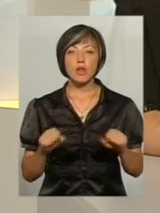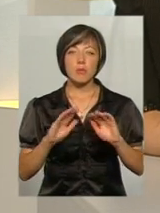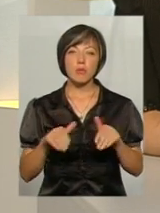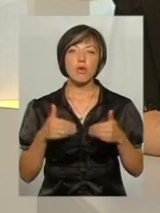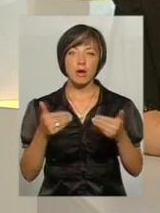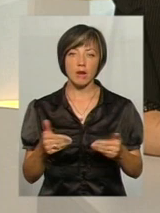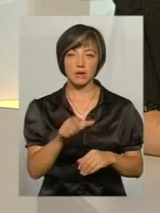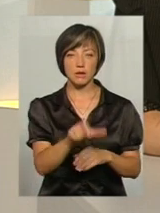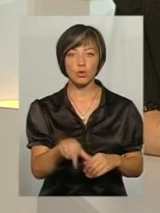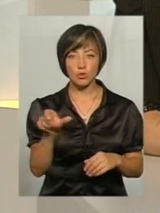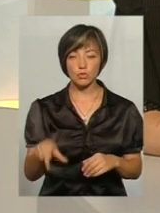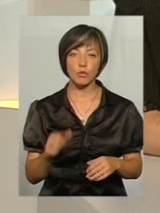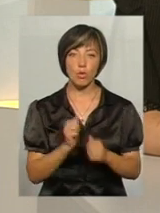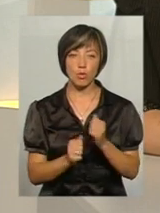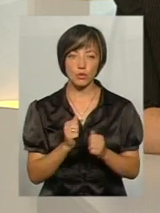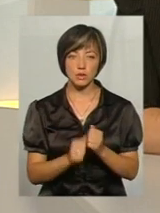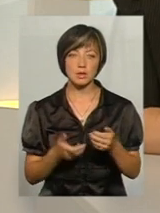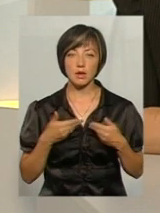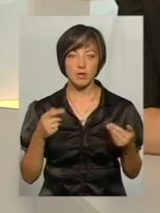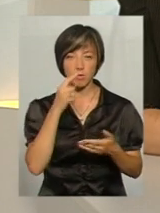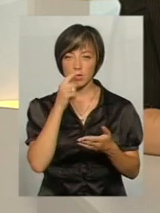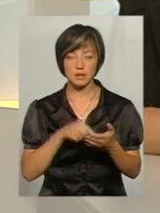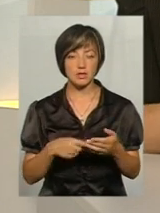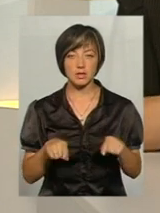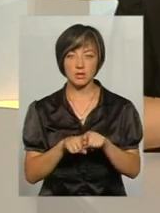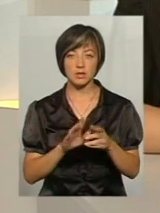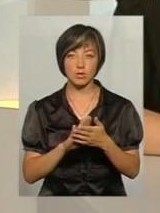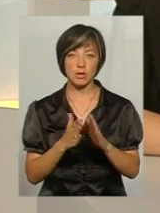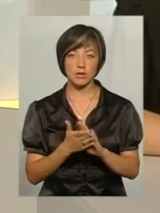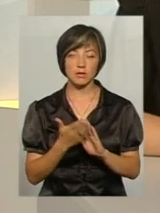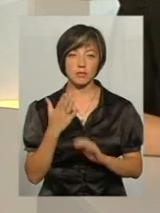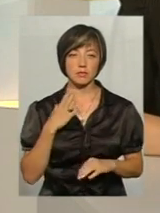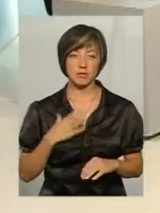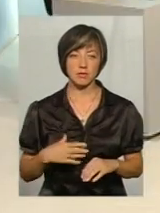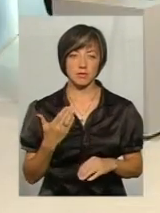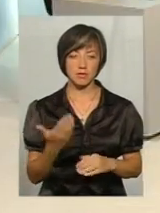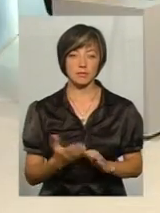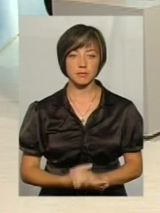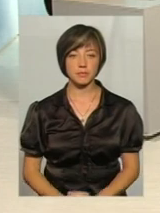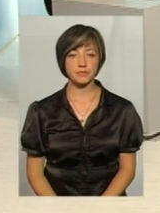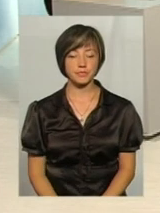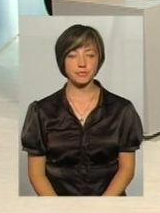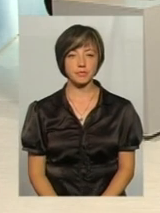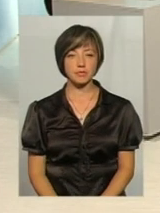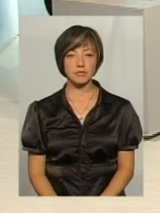порадити телеглядачам, щоб кожен з нас не опинився у ситуації, яку прожили, відчули на собі